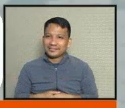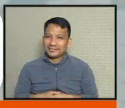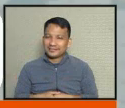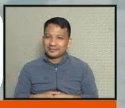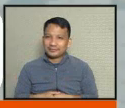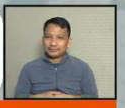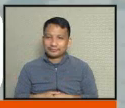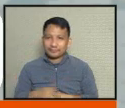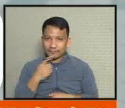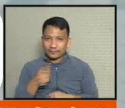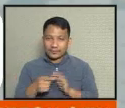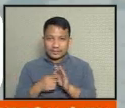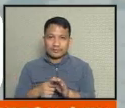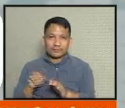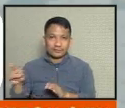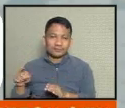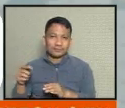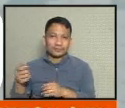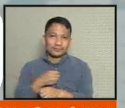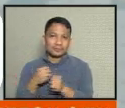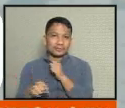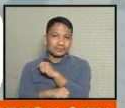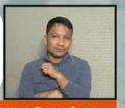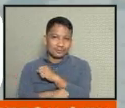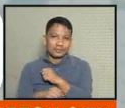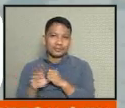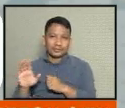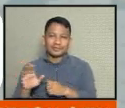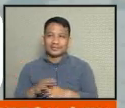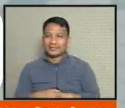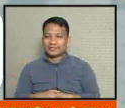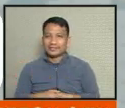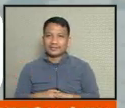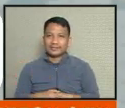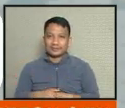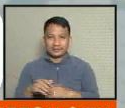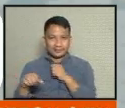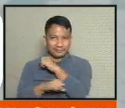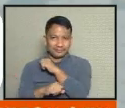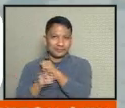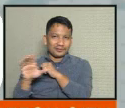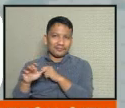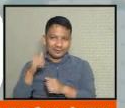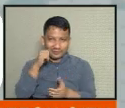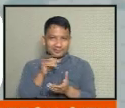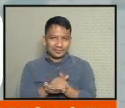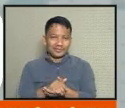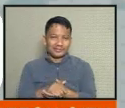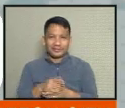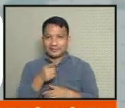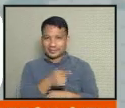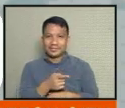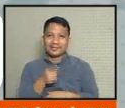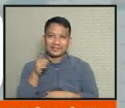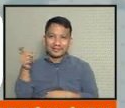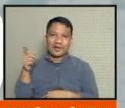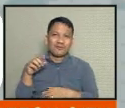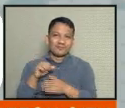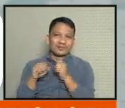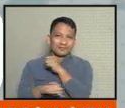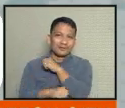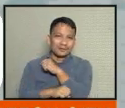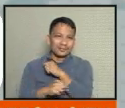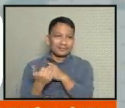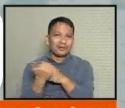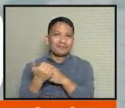kayo po ay magnanakaw, kawatan ng misis, tirador ng mga may